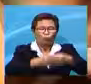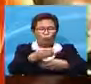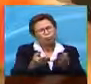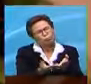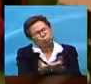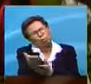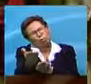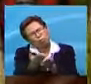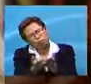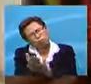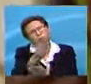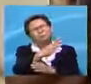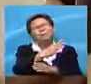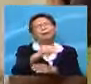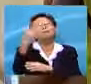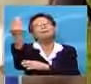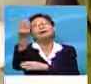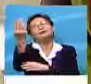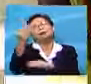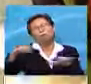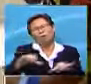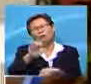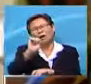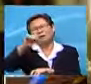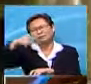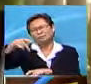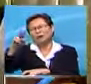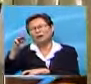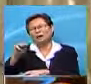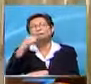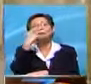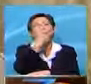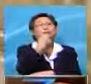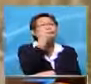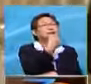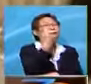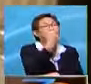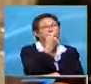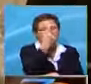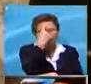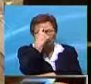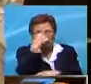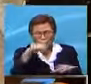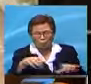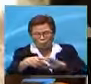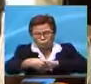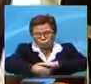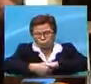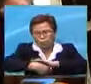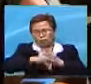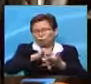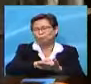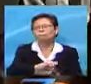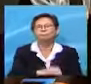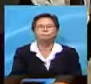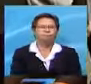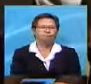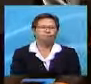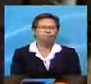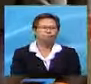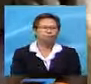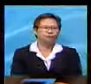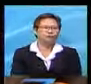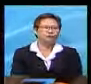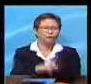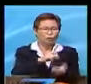berterusan dan biasa dilakukan sprm bagi mana-mana individu yang disyaki melakukan kegiatan berkenaan